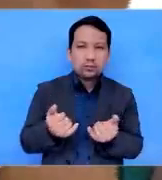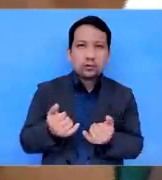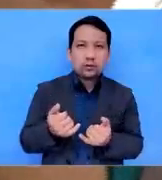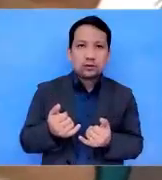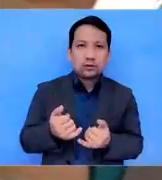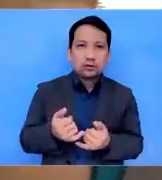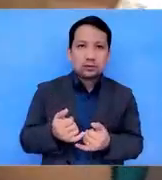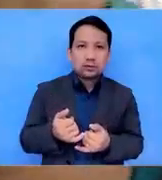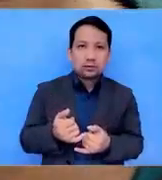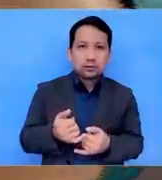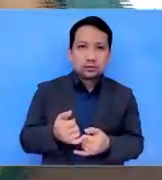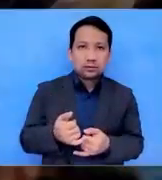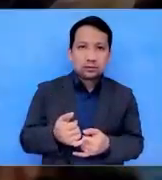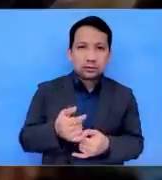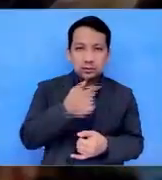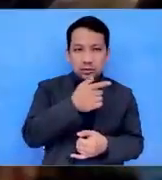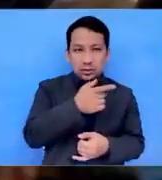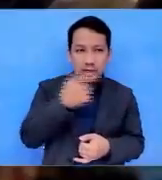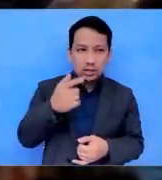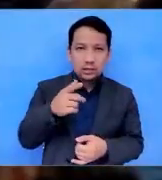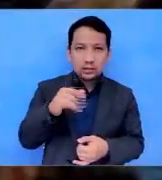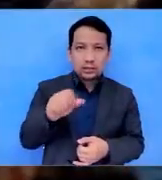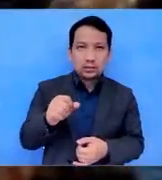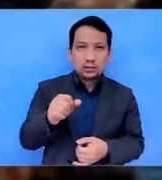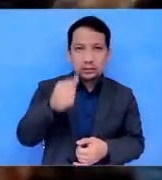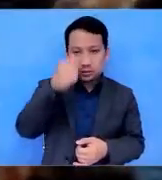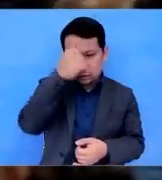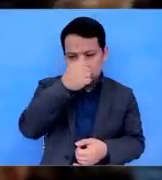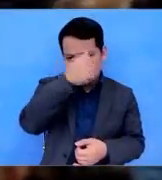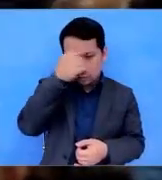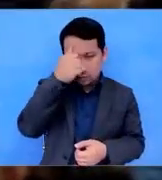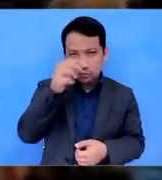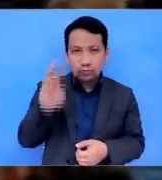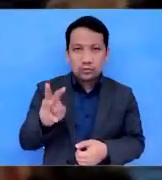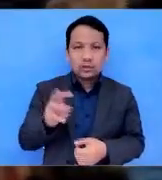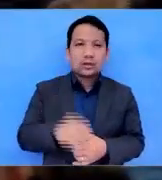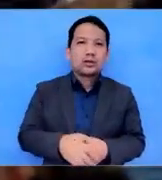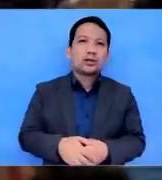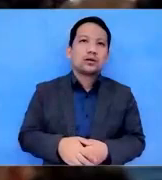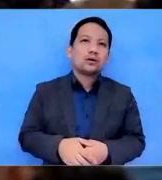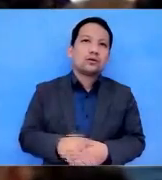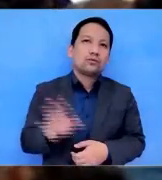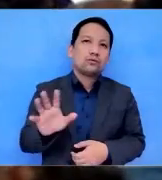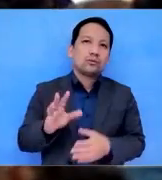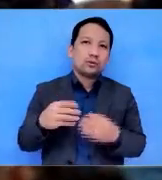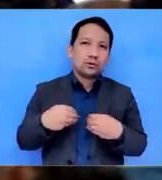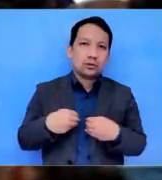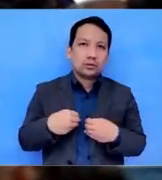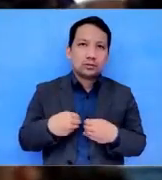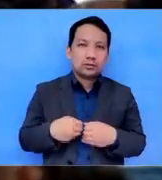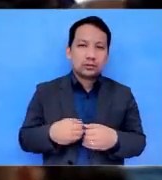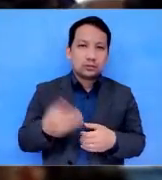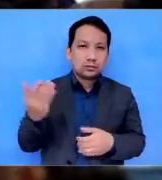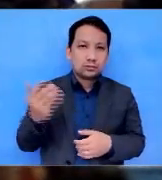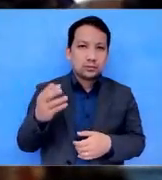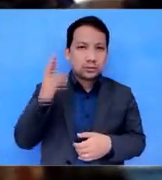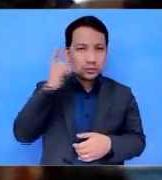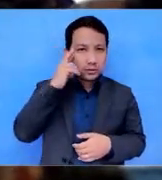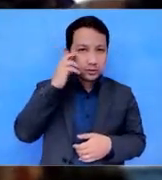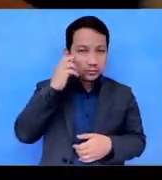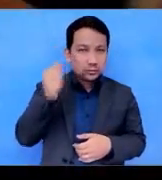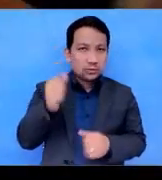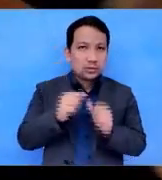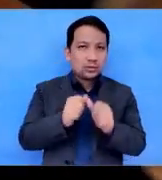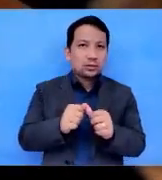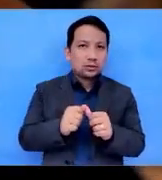Lenten season ang Ash Wednesday. Kapag yan ang ginawa ninyo, wala kayong matatapos. Sa sermon ni Father Rico John Bilangel,